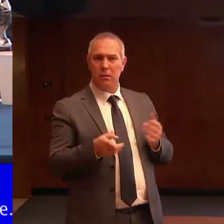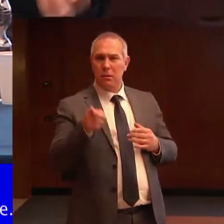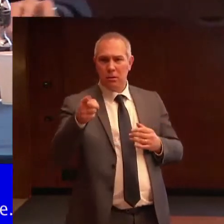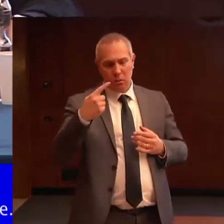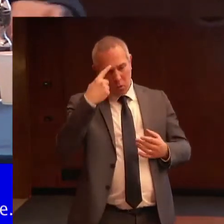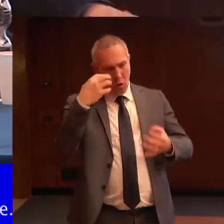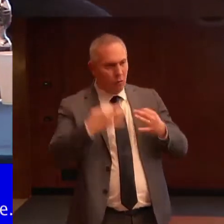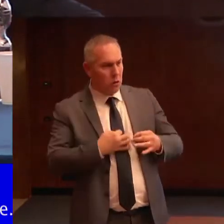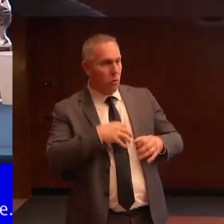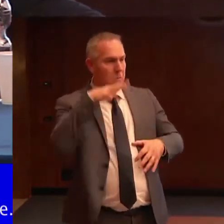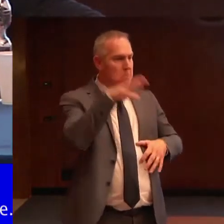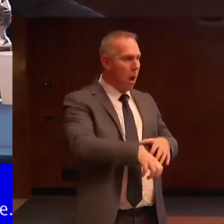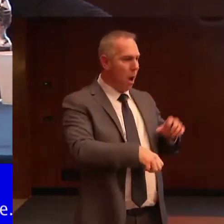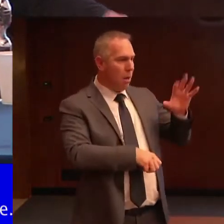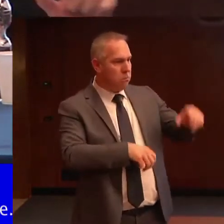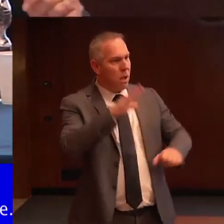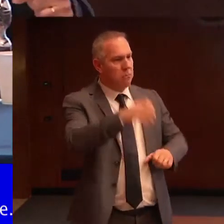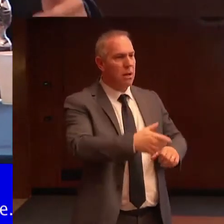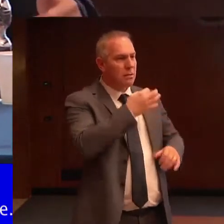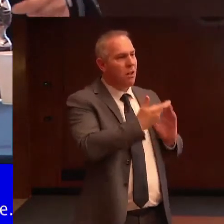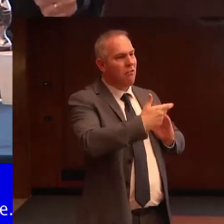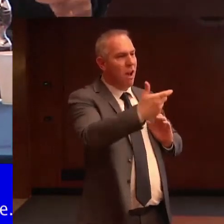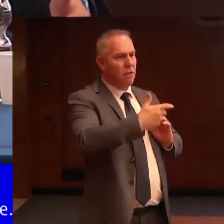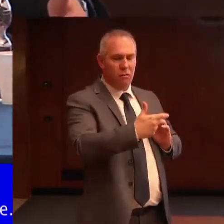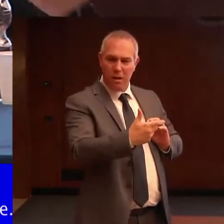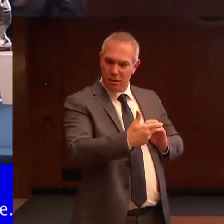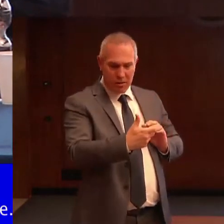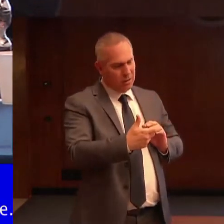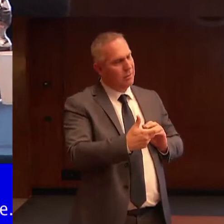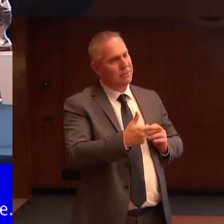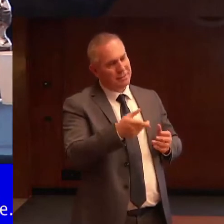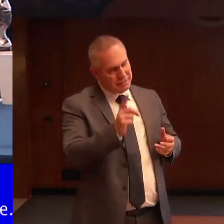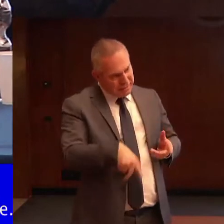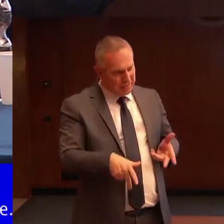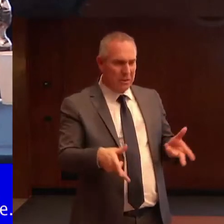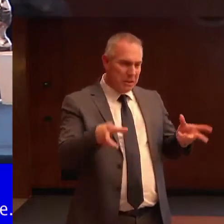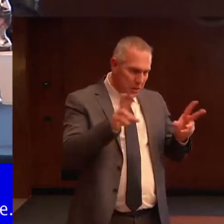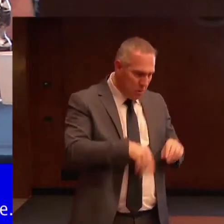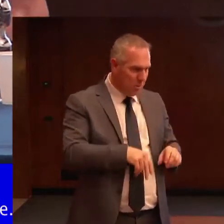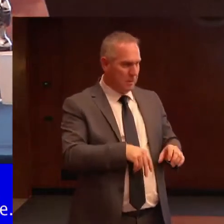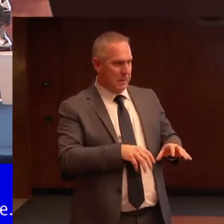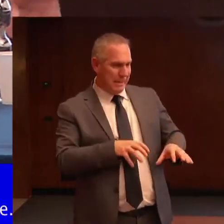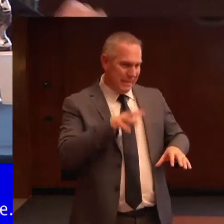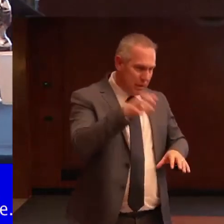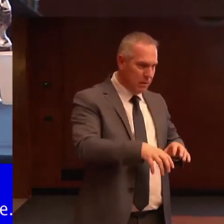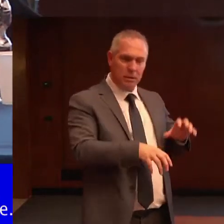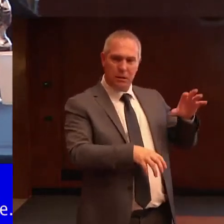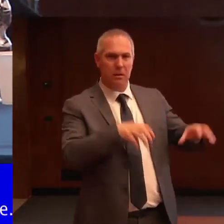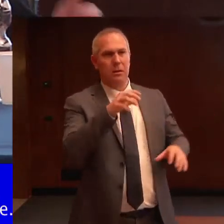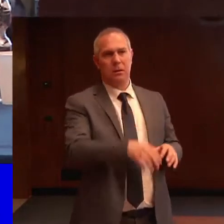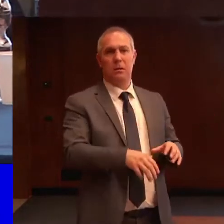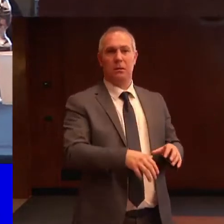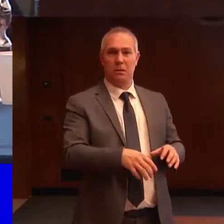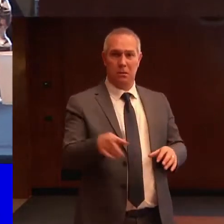le conquiste siano per sempre, devi rimetterti costantemente in gioco, e questo meglio l'ho detto con grande efficacia con quel